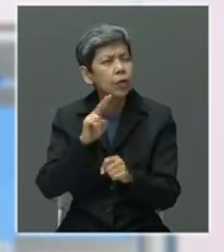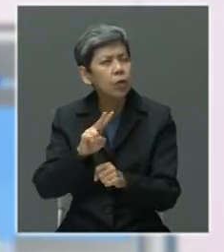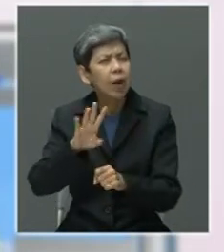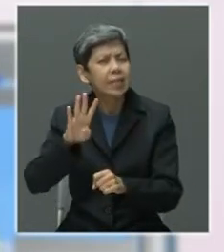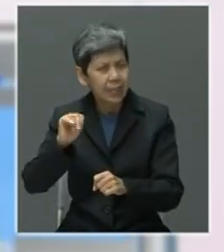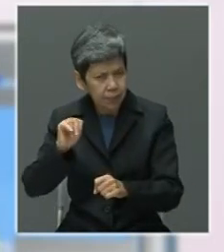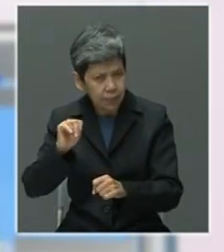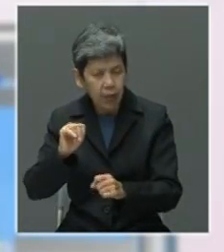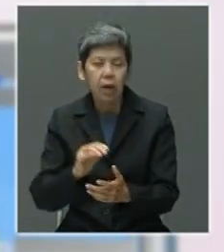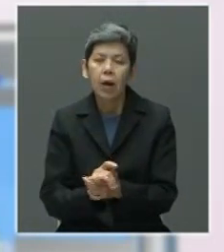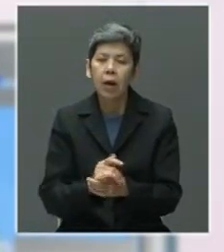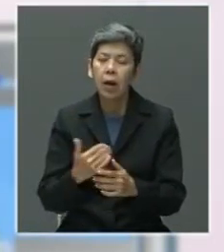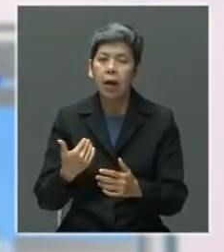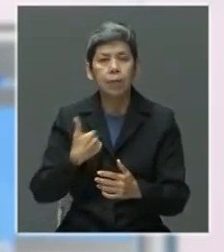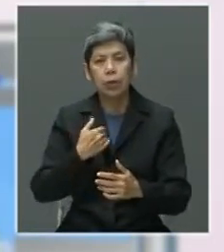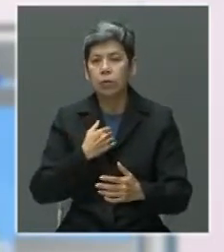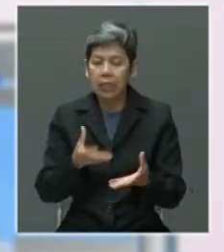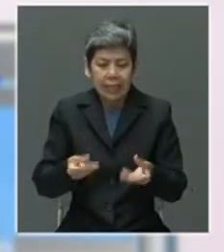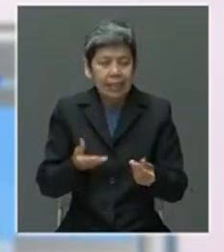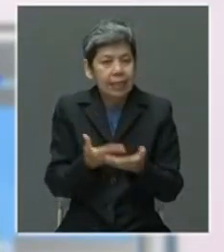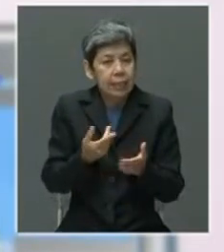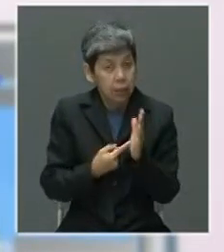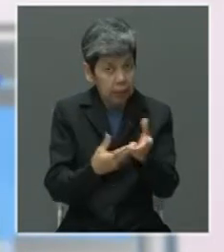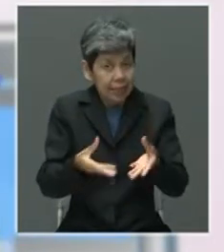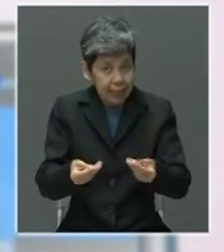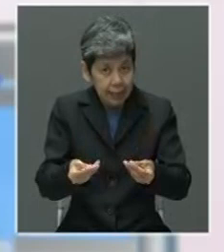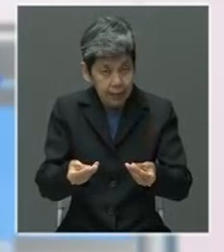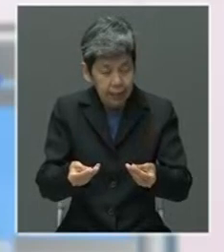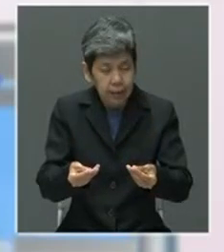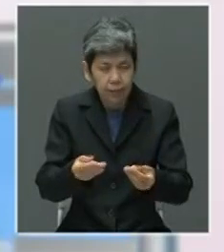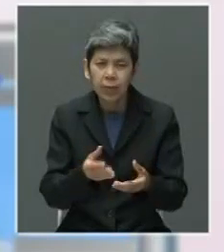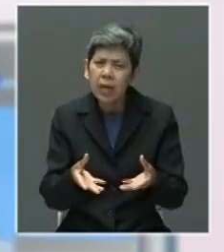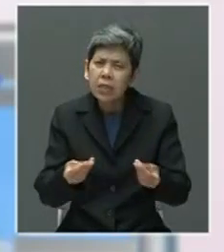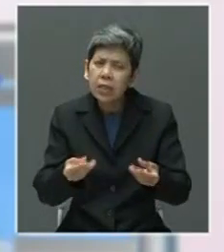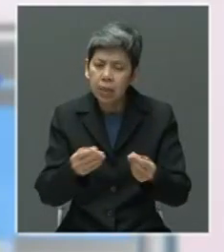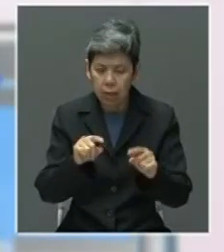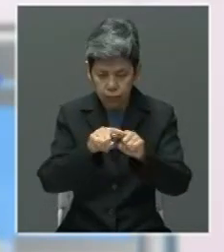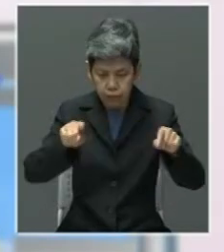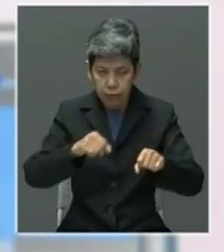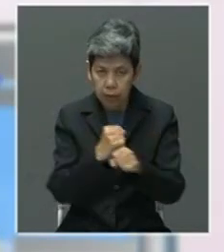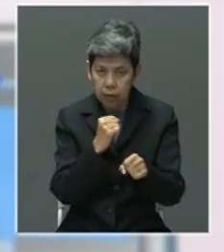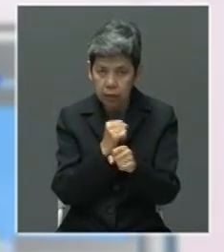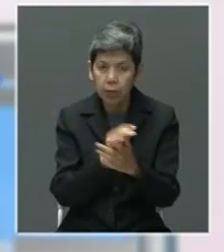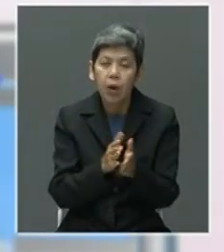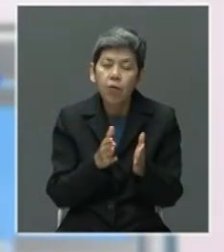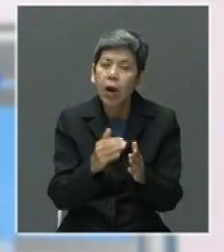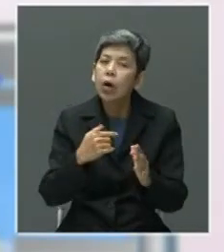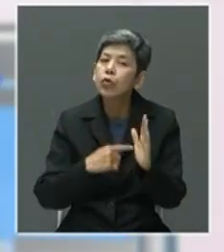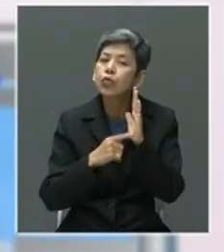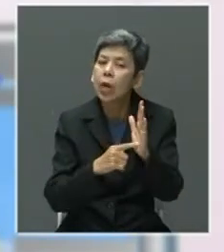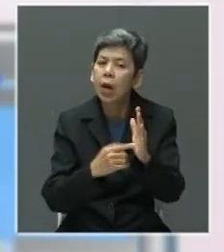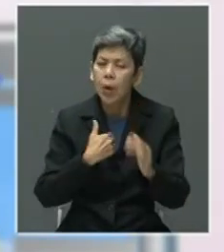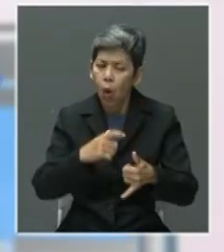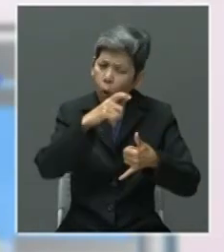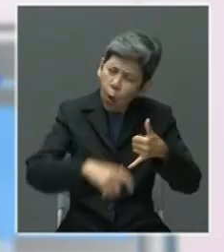เนี่ยเขาไปขอออกโฉนดที่ดินครับนะแต่เป็นการขอออกเกินไปอย่างเช่นบางคนเ